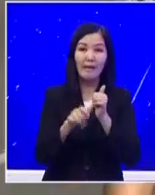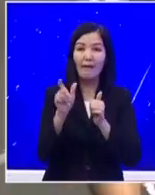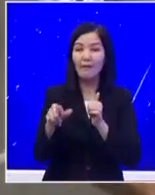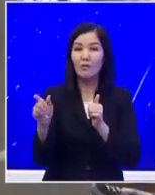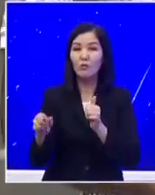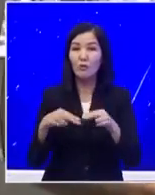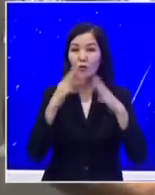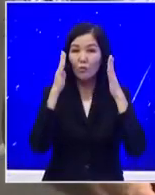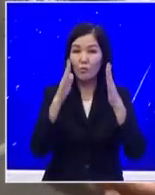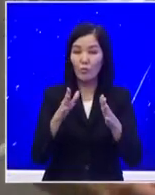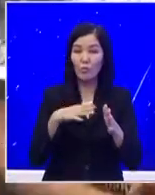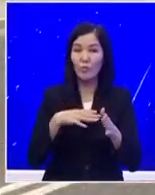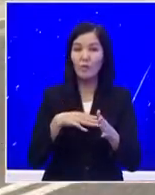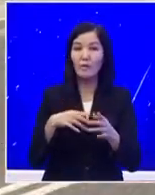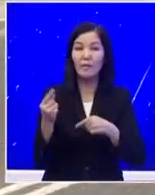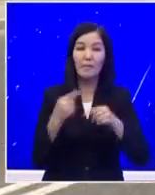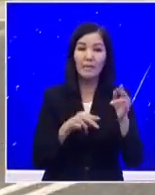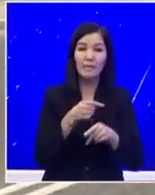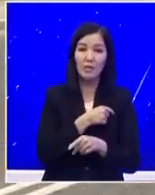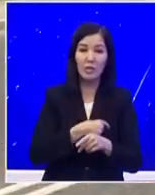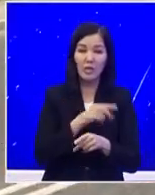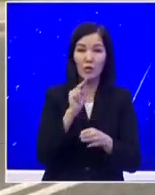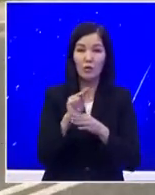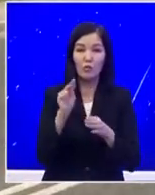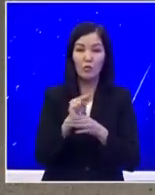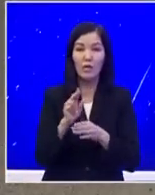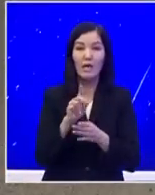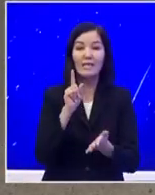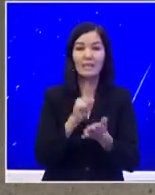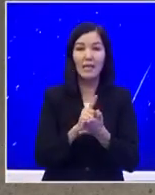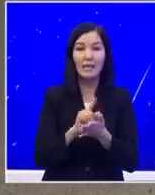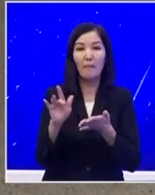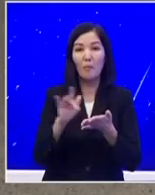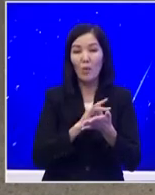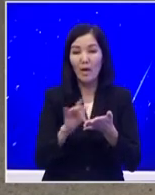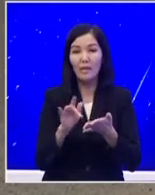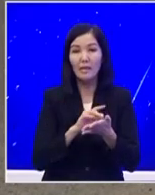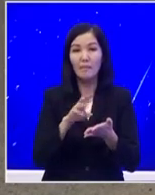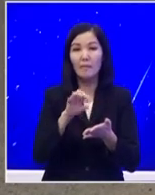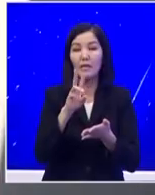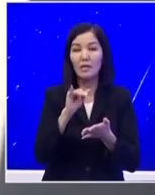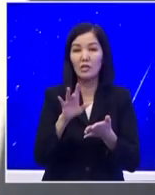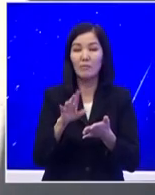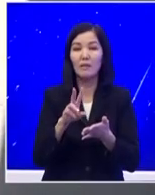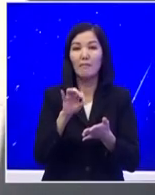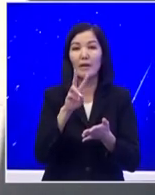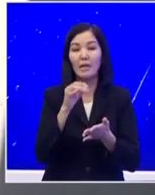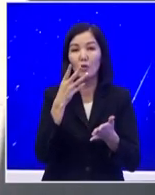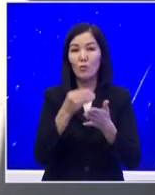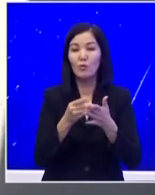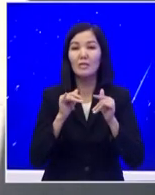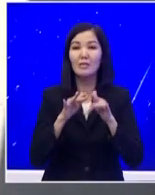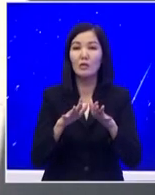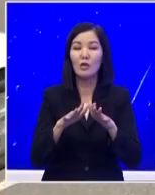жеке-жеке көңіл бөлінеді. Бизнес жаттықтырушылар салық, бухгалтерлік есеп, тайм-менеджмент құру, маркетинг және өз ісін